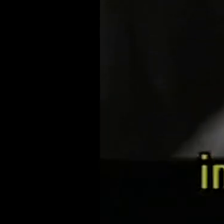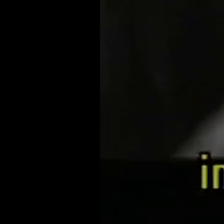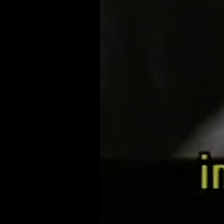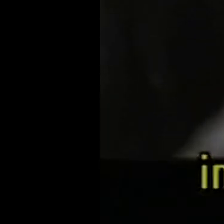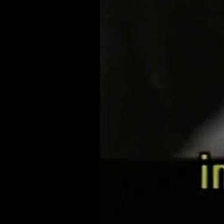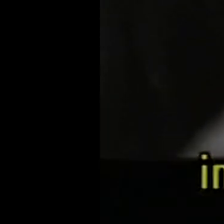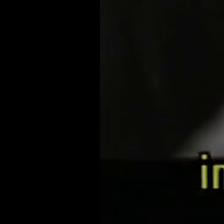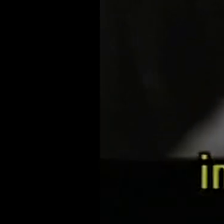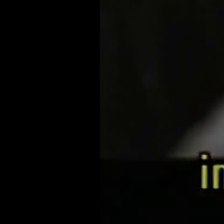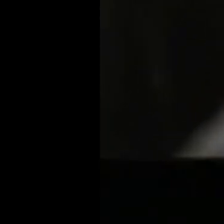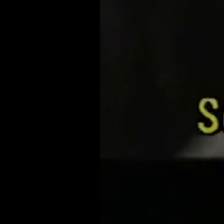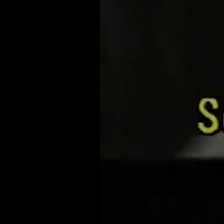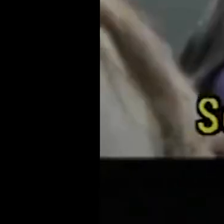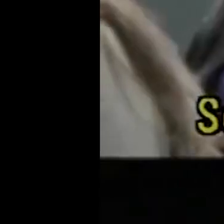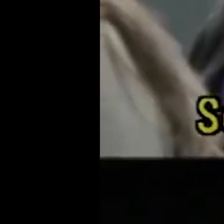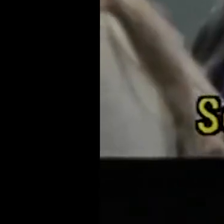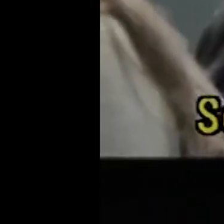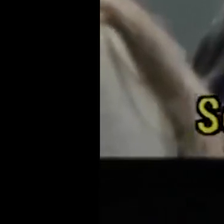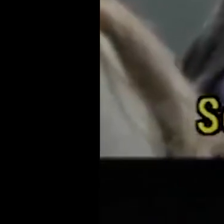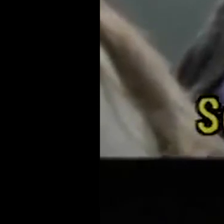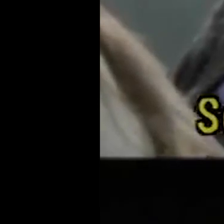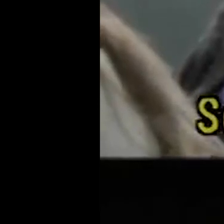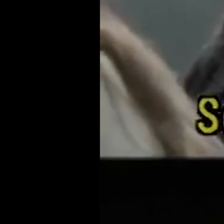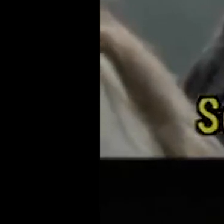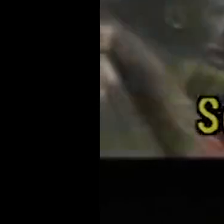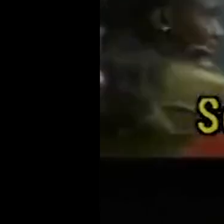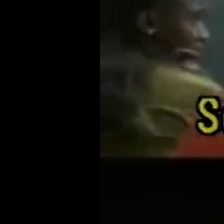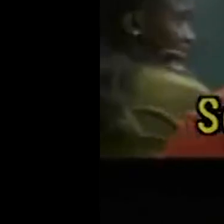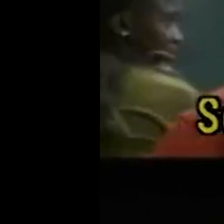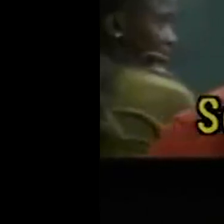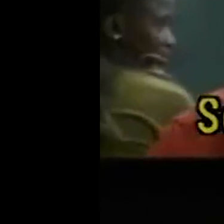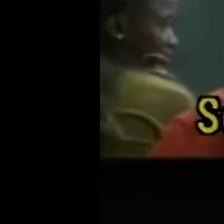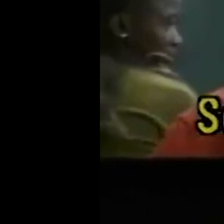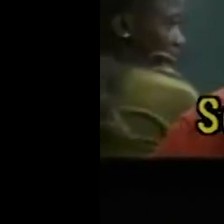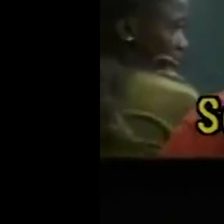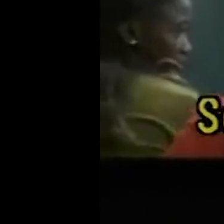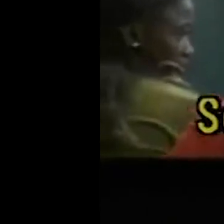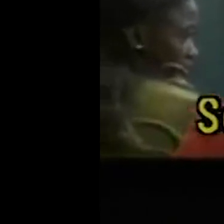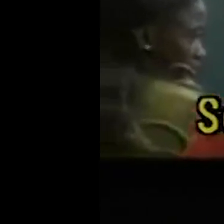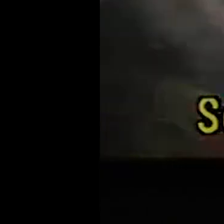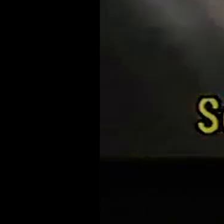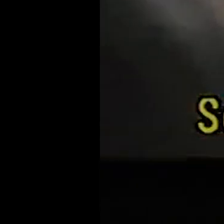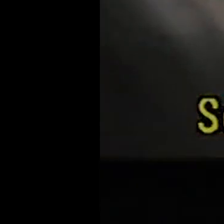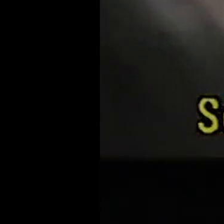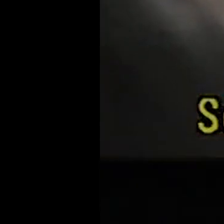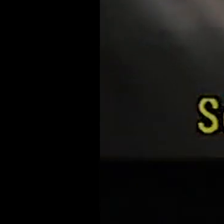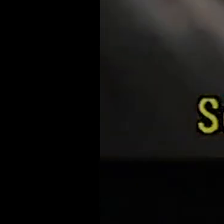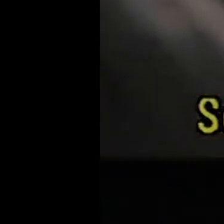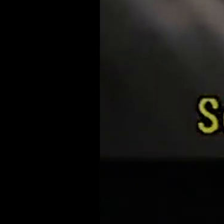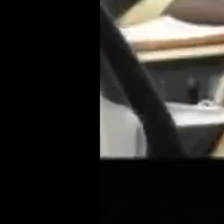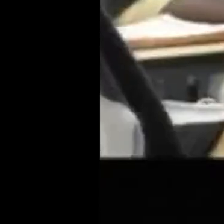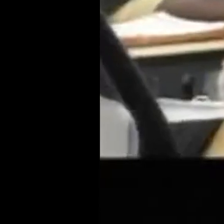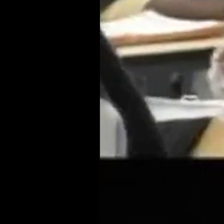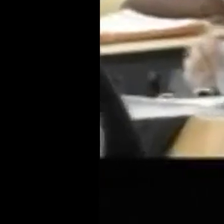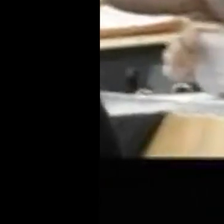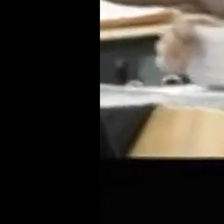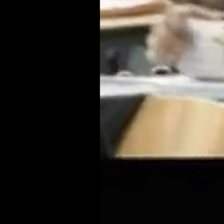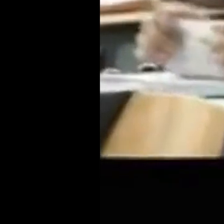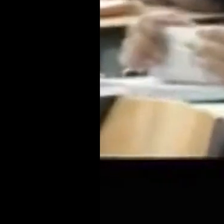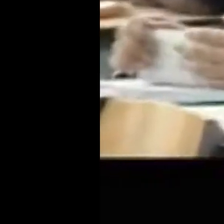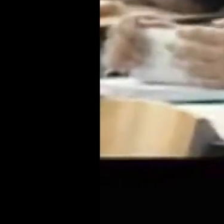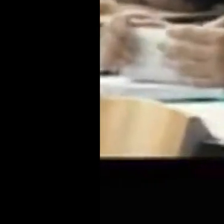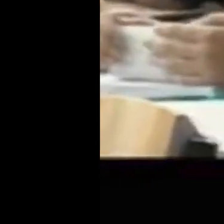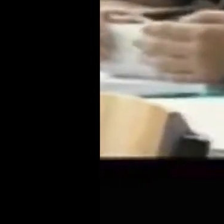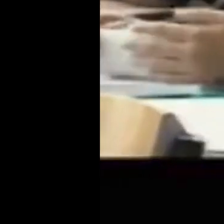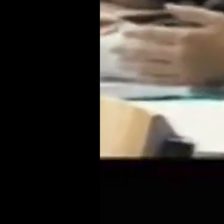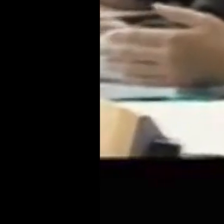important que le silence, alors tais-toi. Et Souleymane, si seulement tu pouvais écrire des choses aussi intéressantes sur ta feuille que sur ton bras, ça serait extraordinaire. Eh mais vous charriez